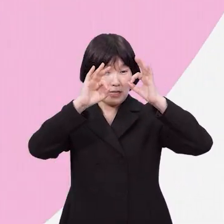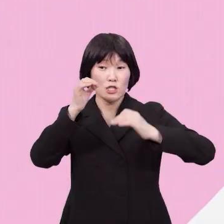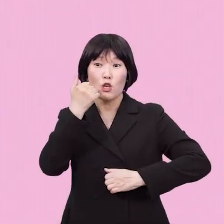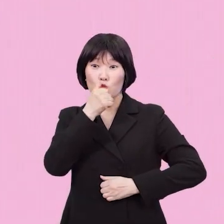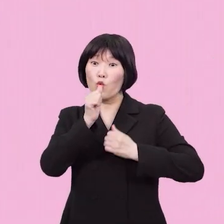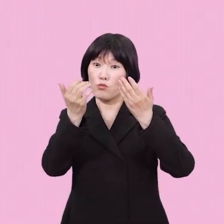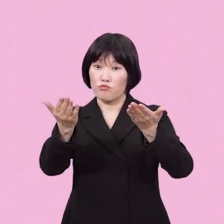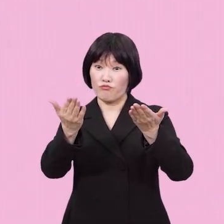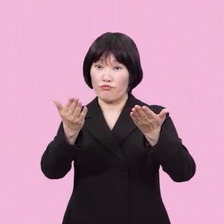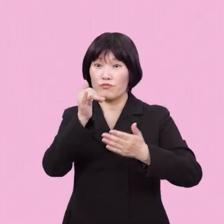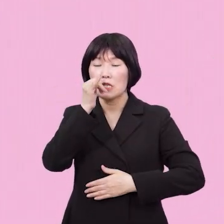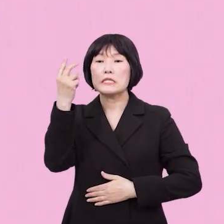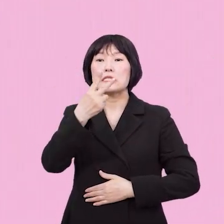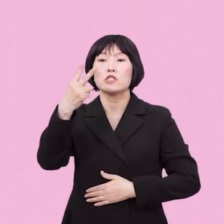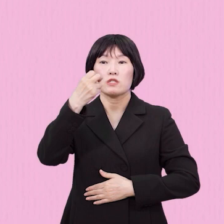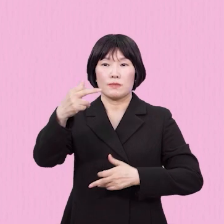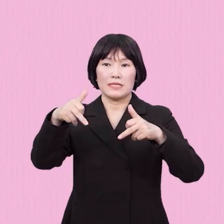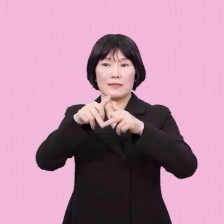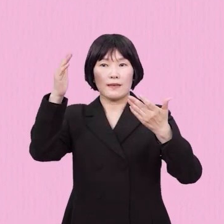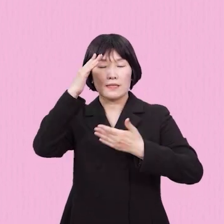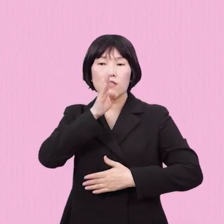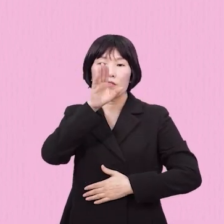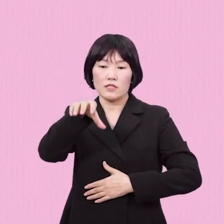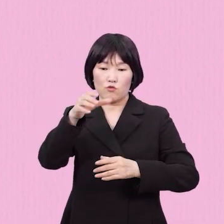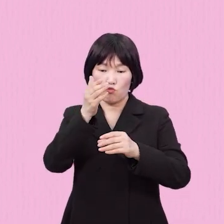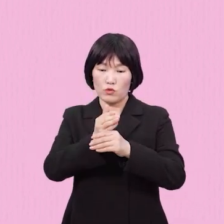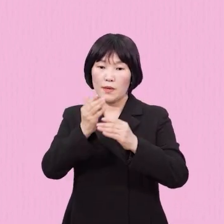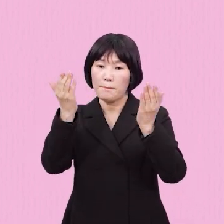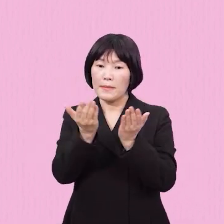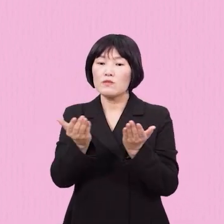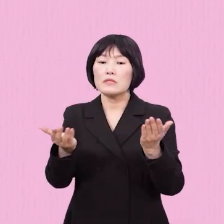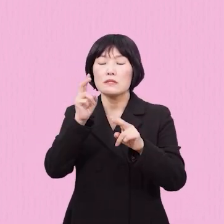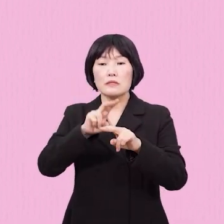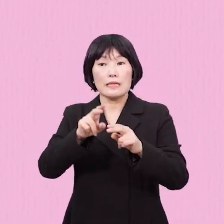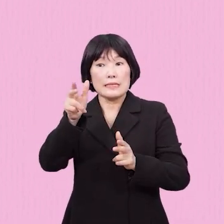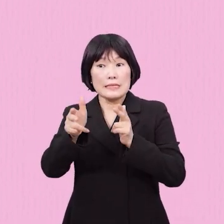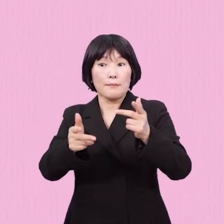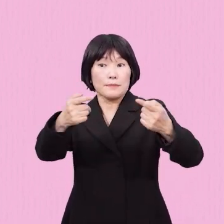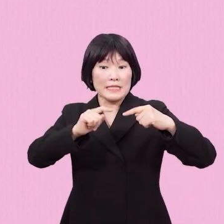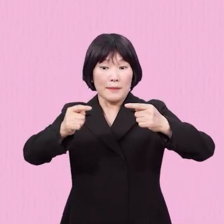내용이었죠. 2022년 장애학생 현장 중심 맞춤형